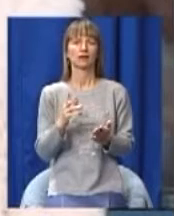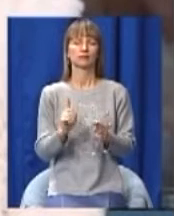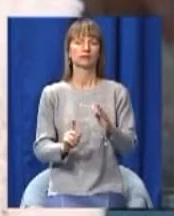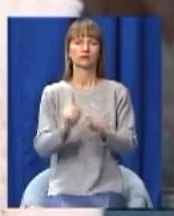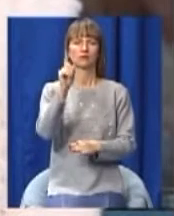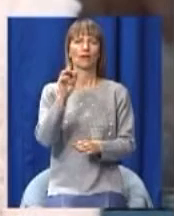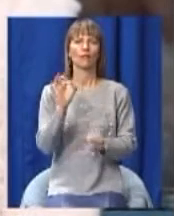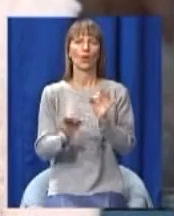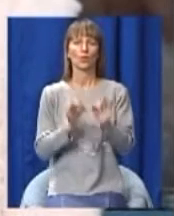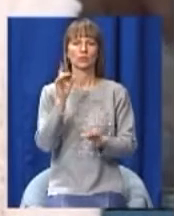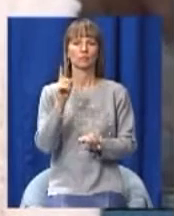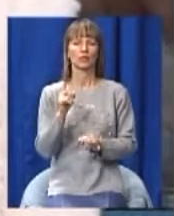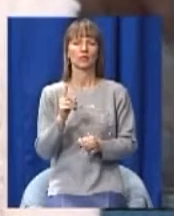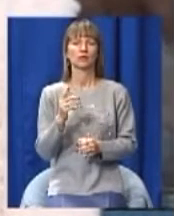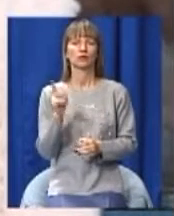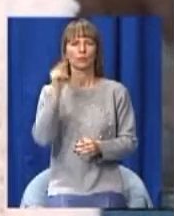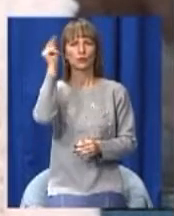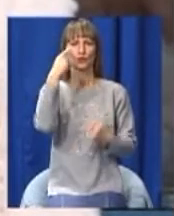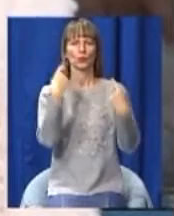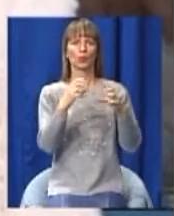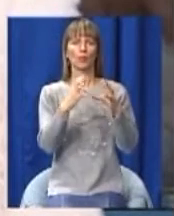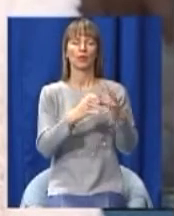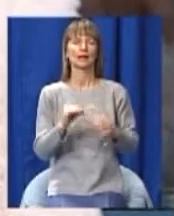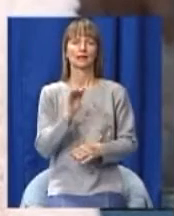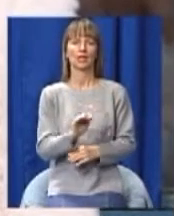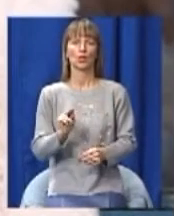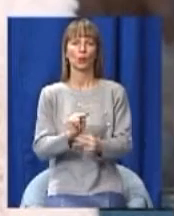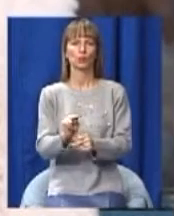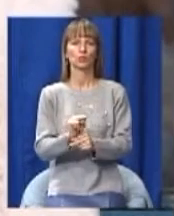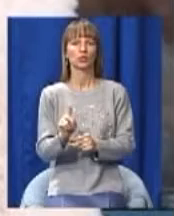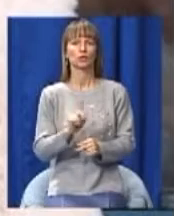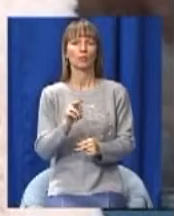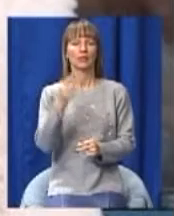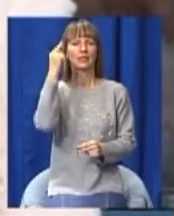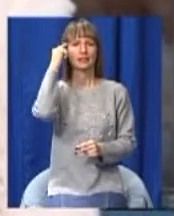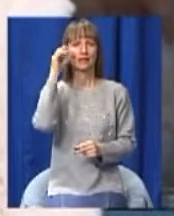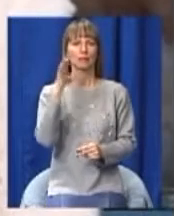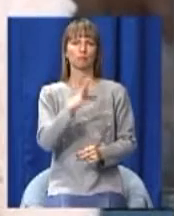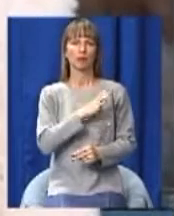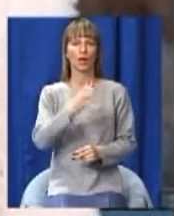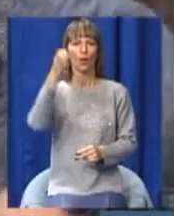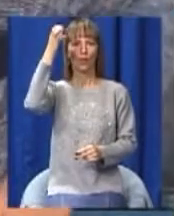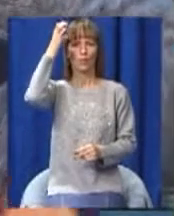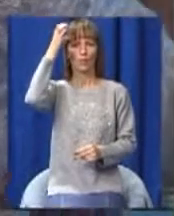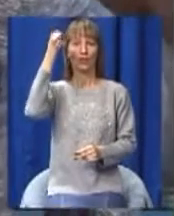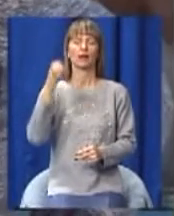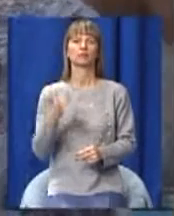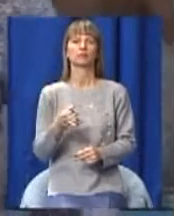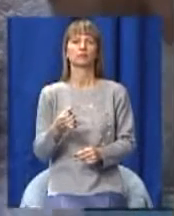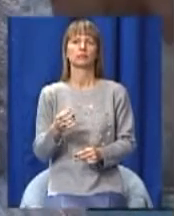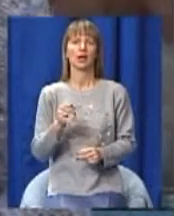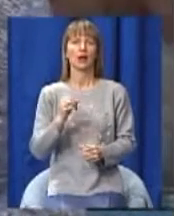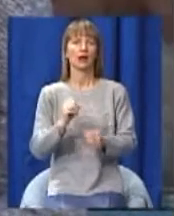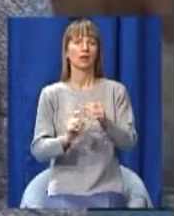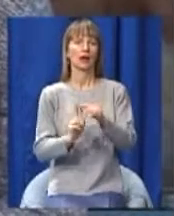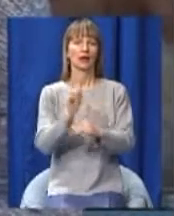космос, чтобы изучать всякие планеты и деток учить, чтобы они знали и были умными.